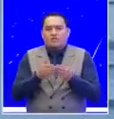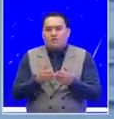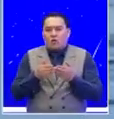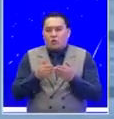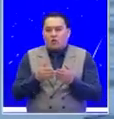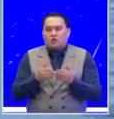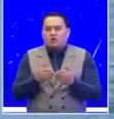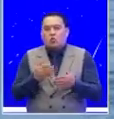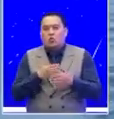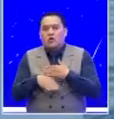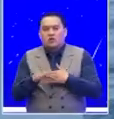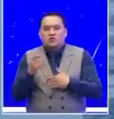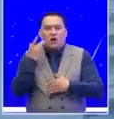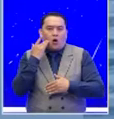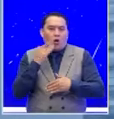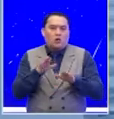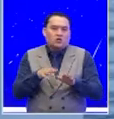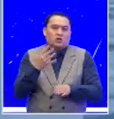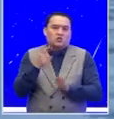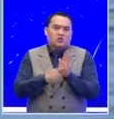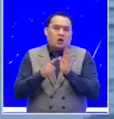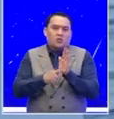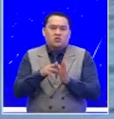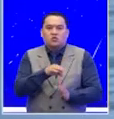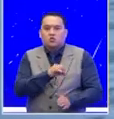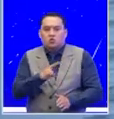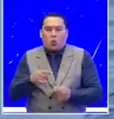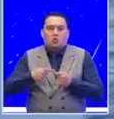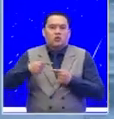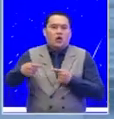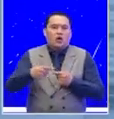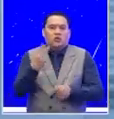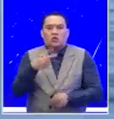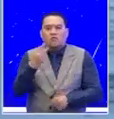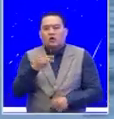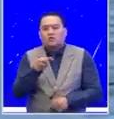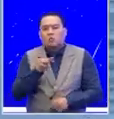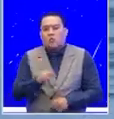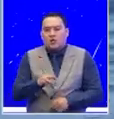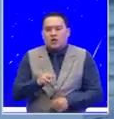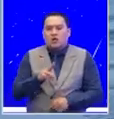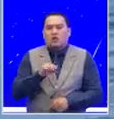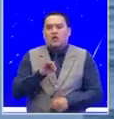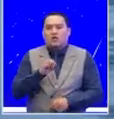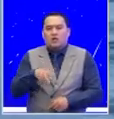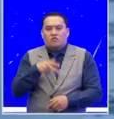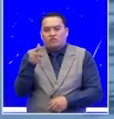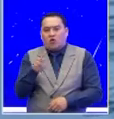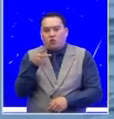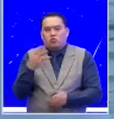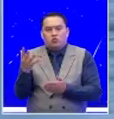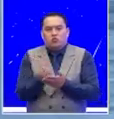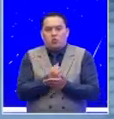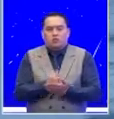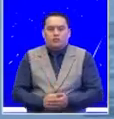трафика. Каждый из этих финвалов весит порядка 70 тонн. Длина тела достигает 20 метров. Снять китов на видеокамеру